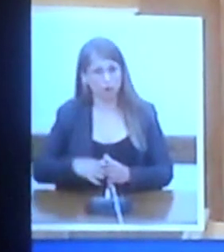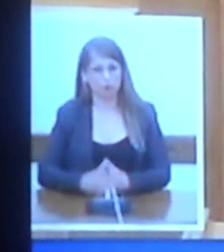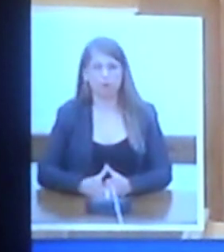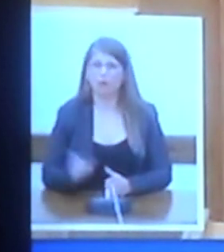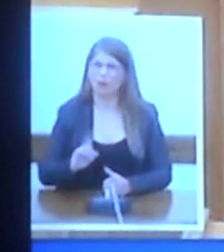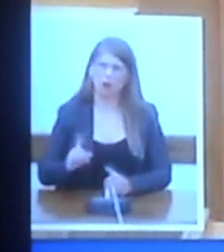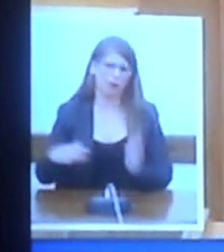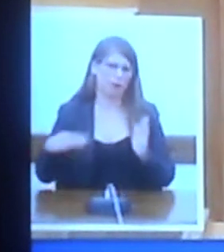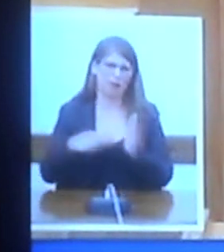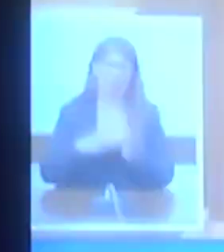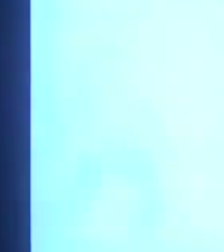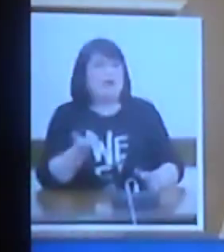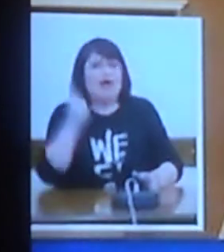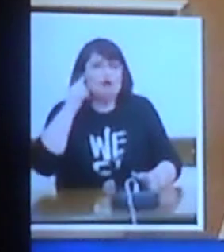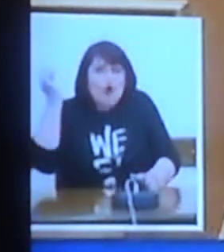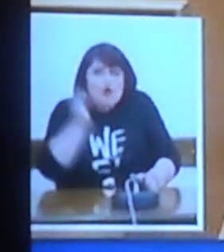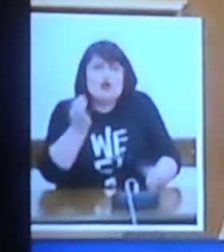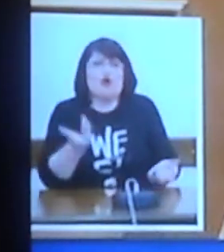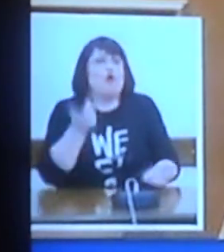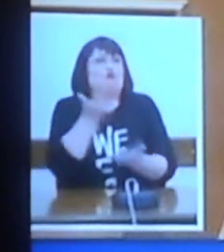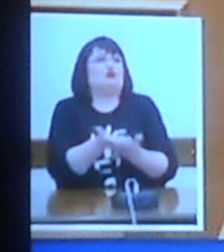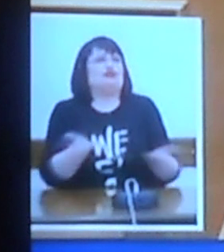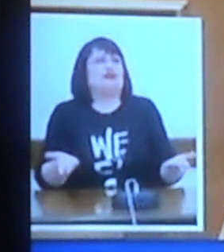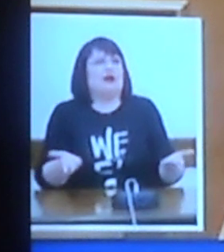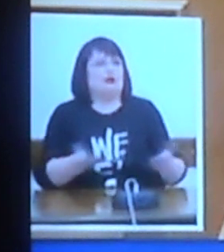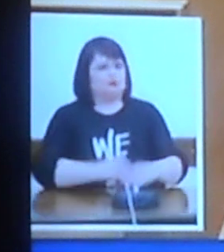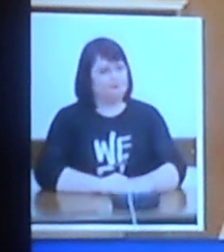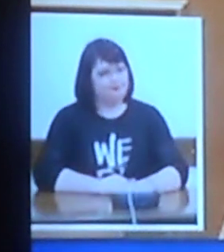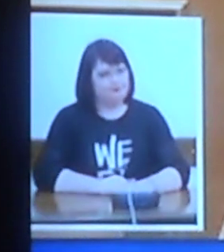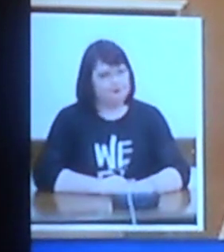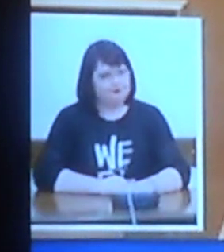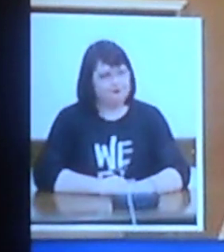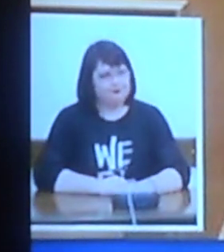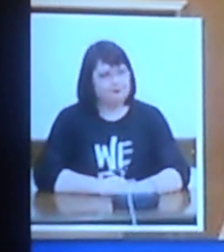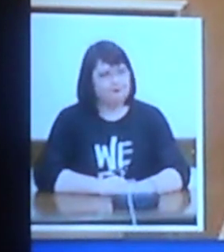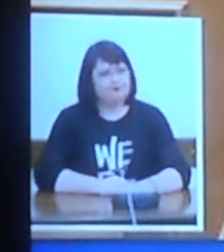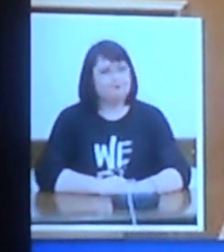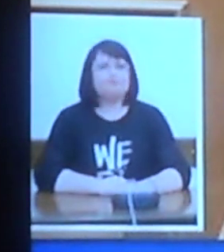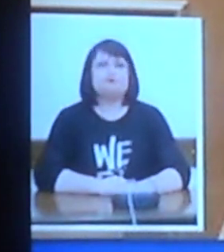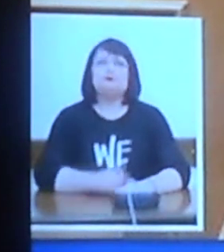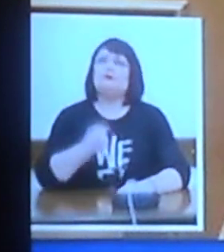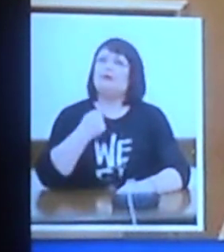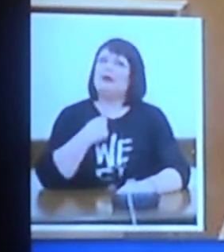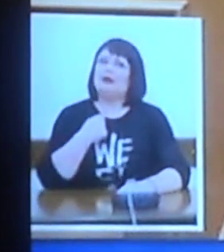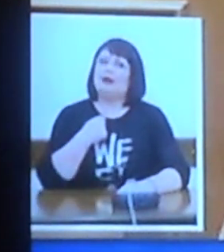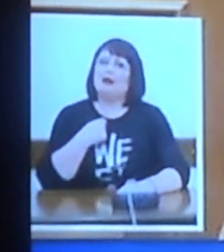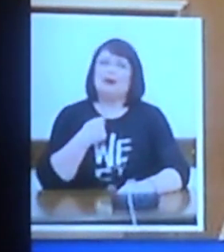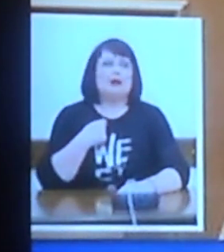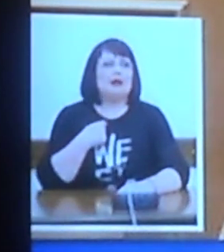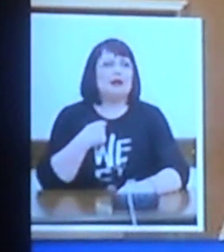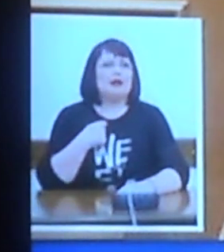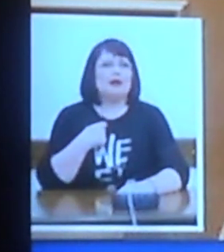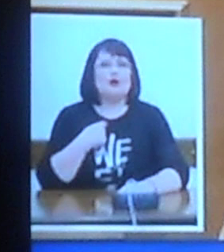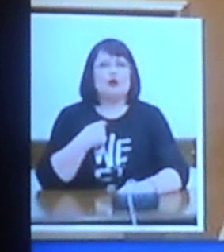τα χιλιάδες στο δημόσιο τομέα. Πόσο για τους πρέσπες. Είμαι ο τελευταίος που θα κρατήσω κάποιον πατριώτη ή μη